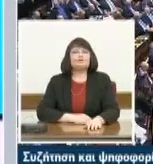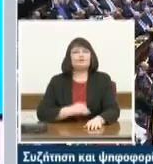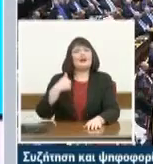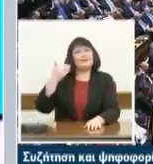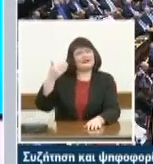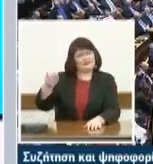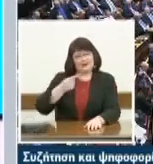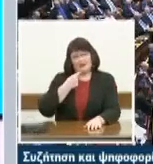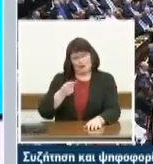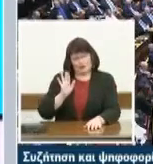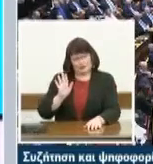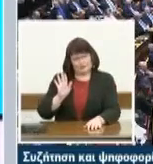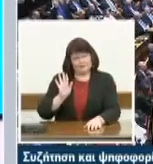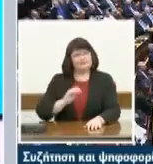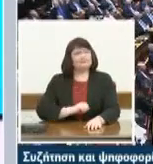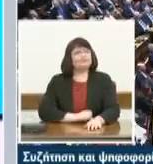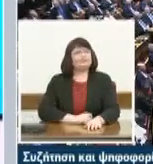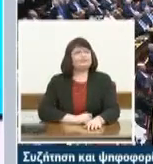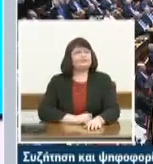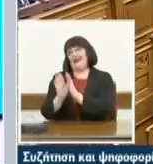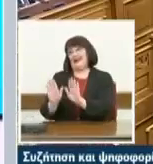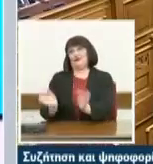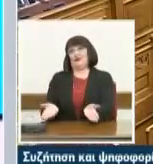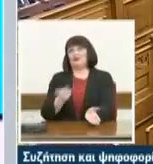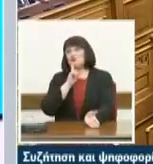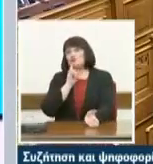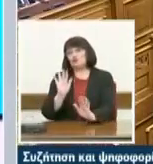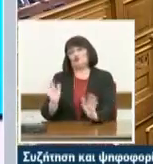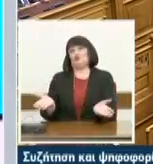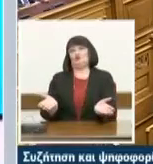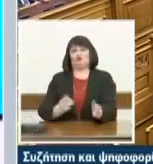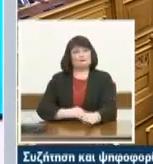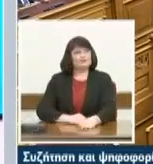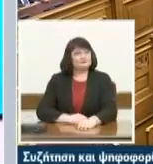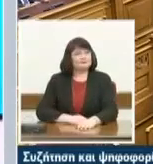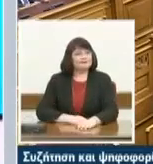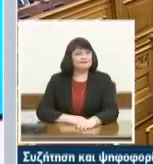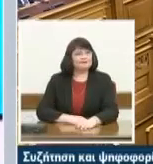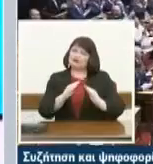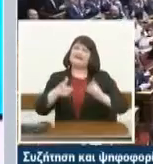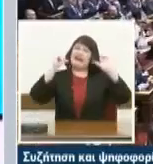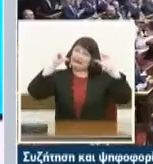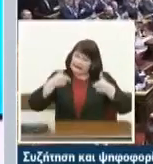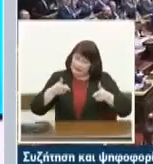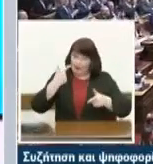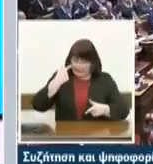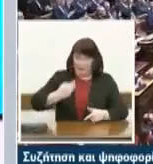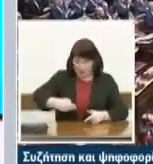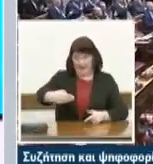Ο χαρακτηρισμός αυτός αφορούσε το συγκεκριμένο το συμβάν. Όσον αφορά τις δηλώσεις του κυρίου